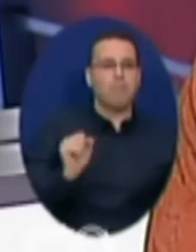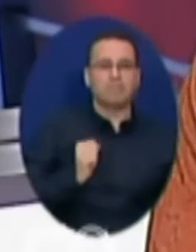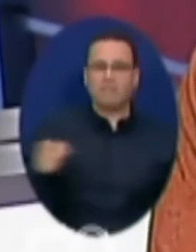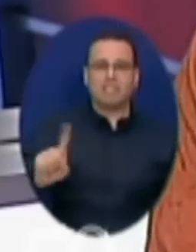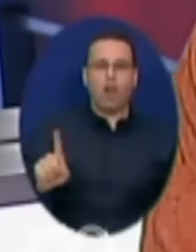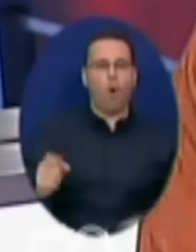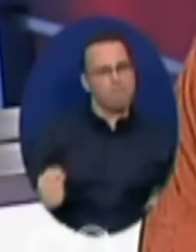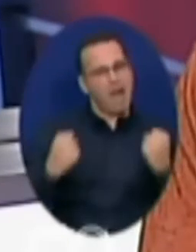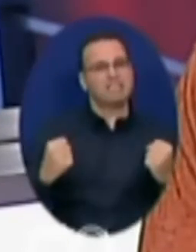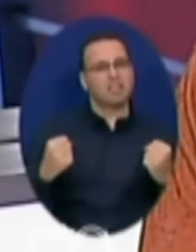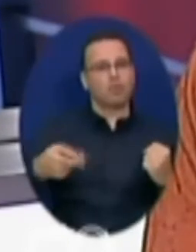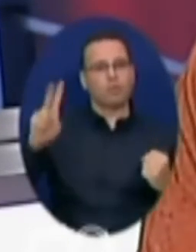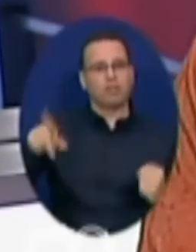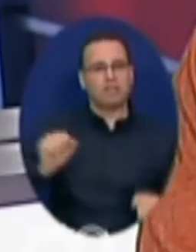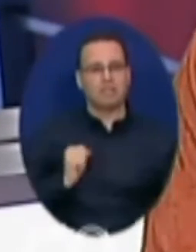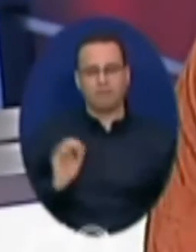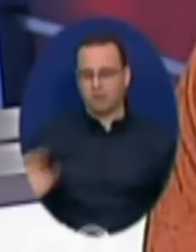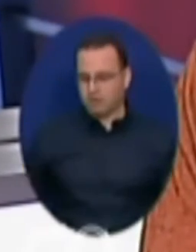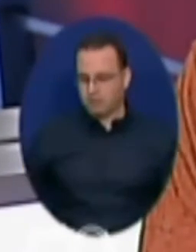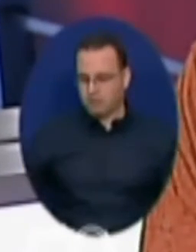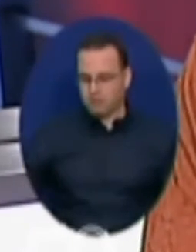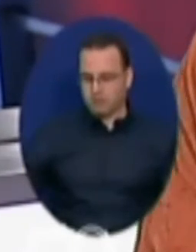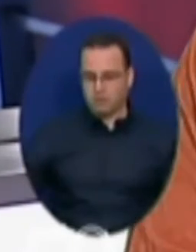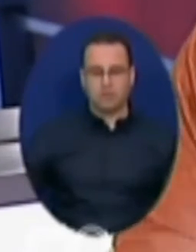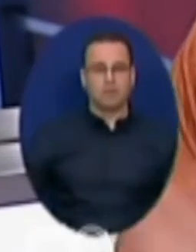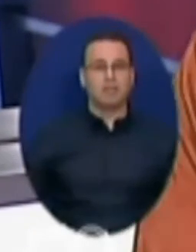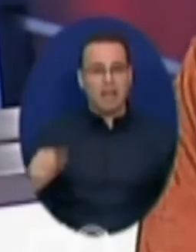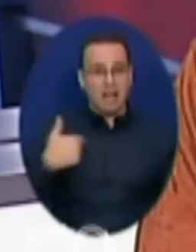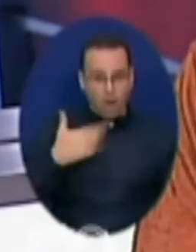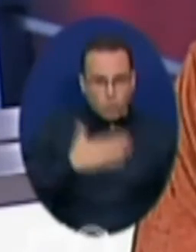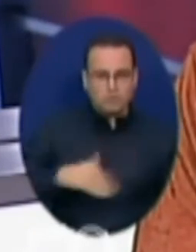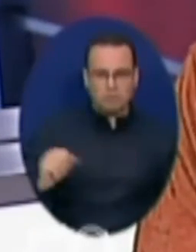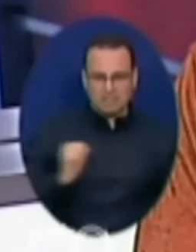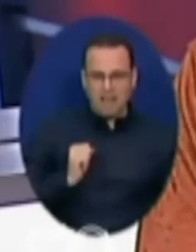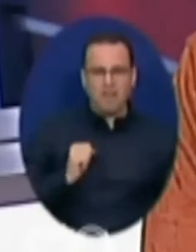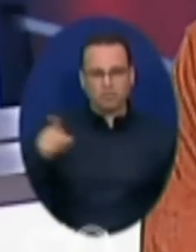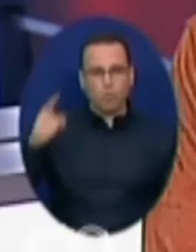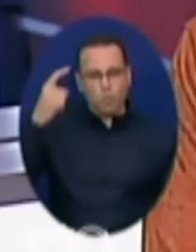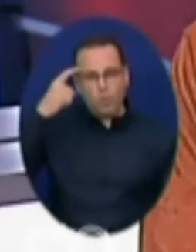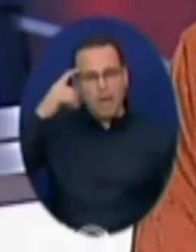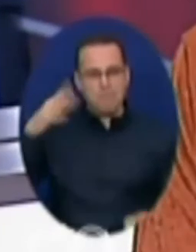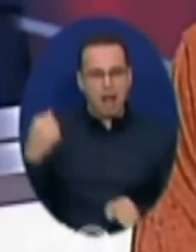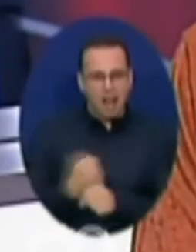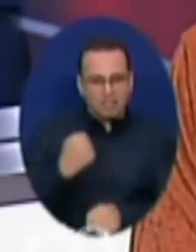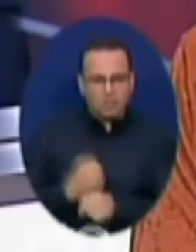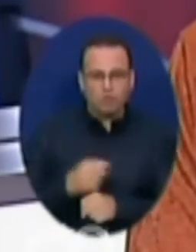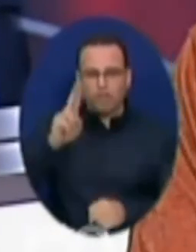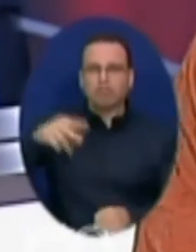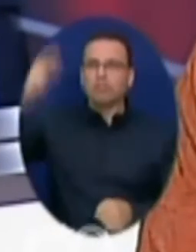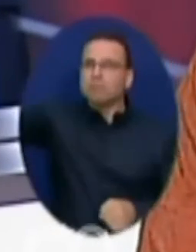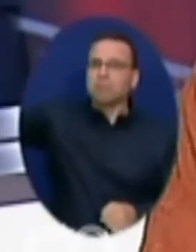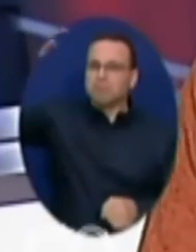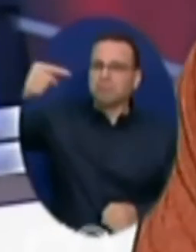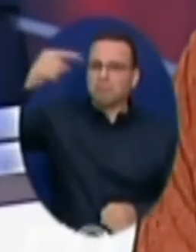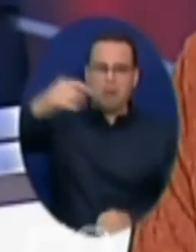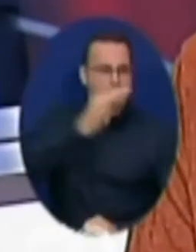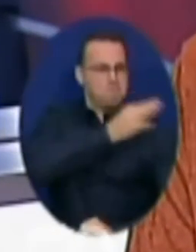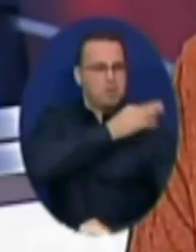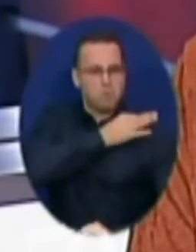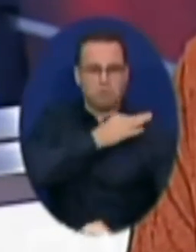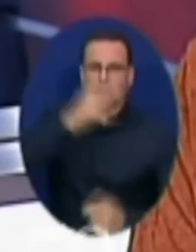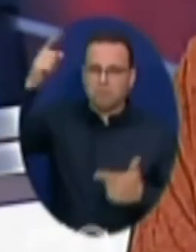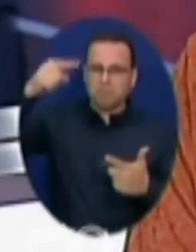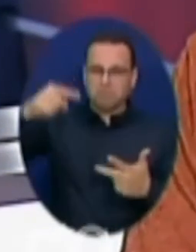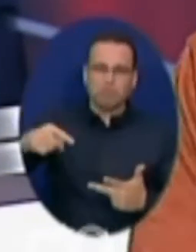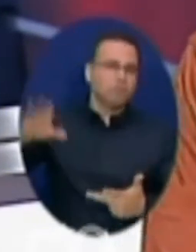רוצים צבא מקצועי, צבא שיודע מה הוא עושה. צבא שיש בו איזושהי שרשרת פיקוד. אם אנחנו פורקים כל עול, גם מבחינת המשמעת וגם